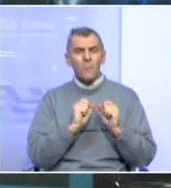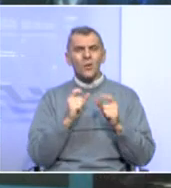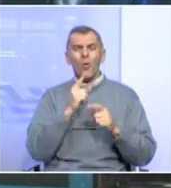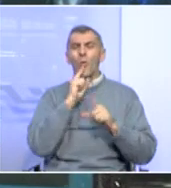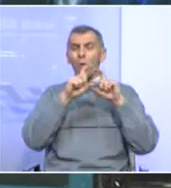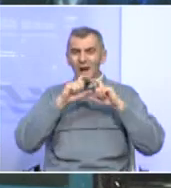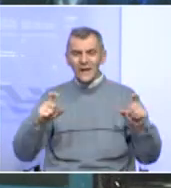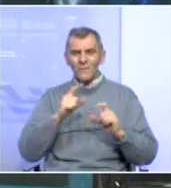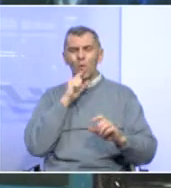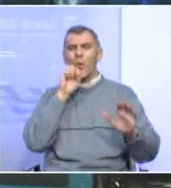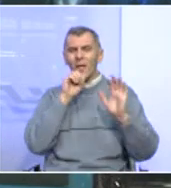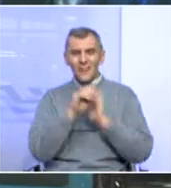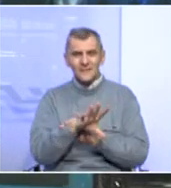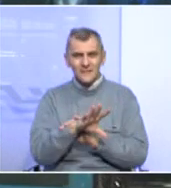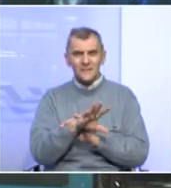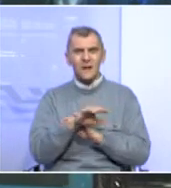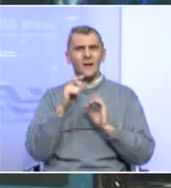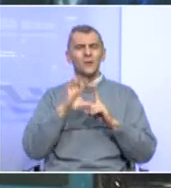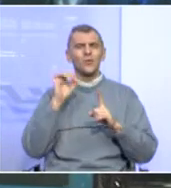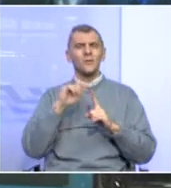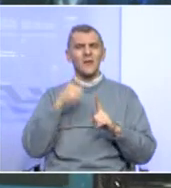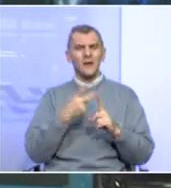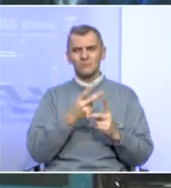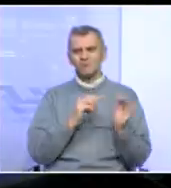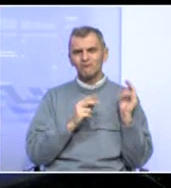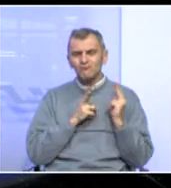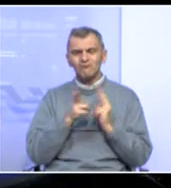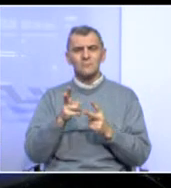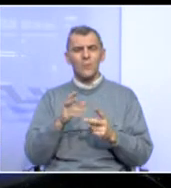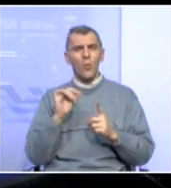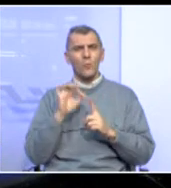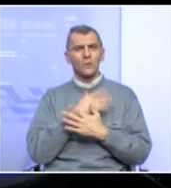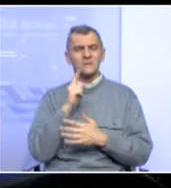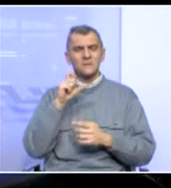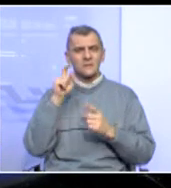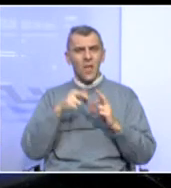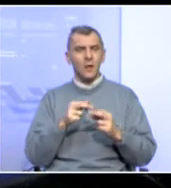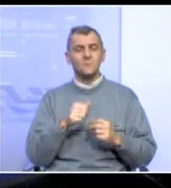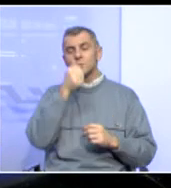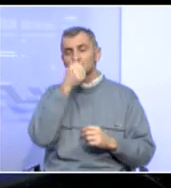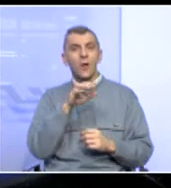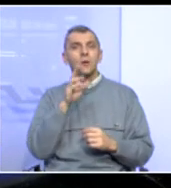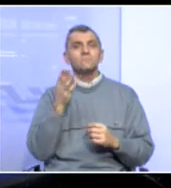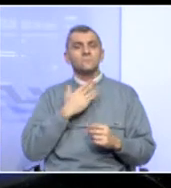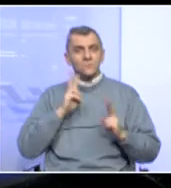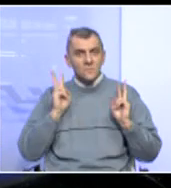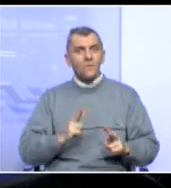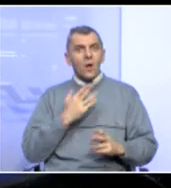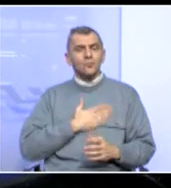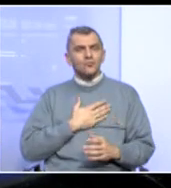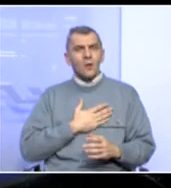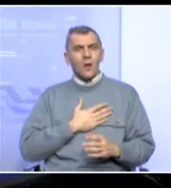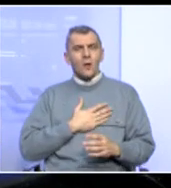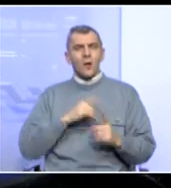kriv, ko je izdajica, to što radi Dodik prema opoziciji, više ne piju vode. Šta je onda njegov stvarni motiv da se tako obruši na